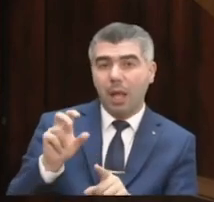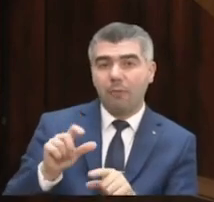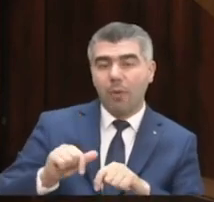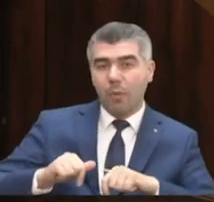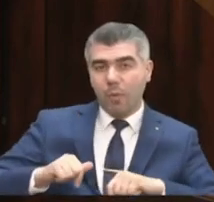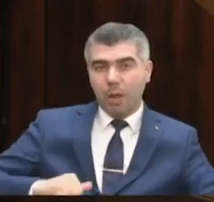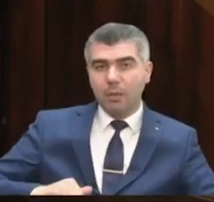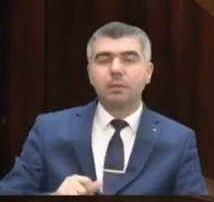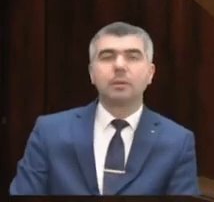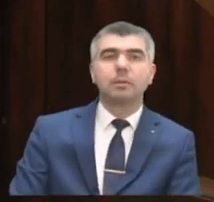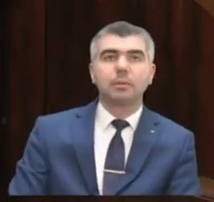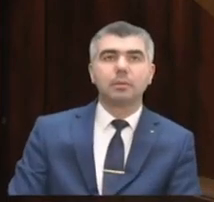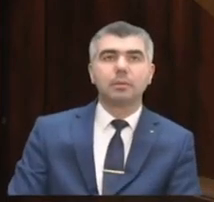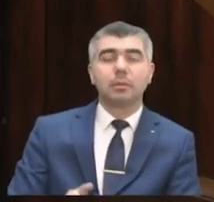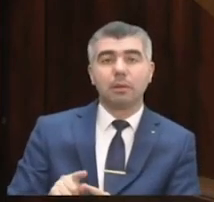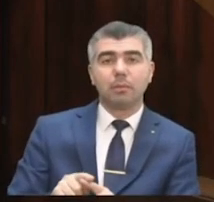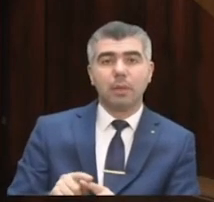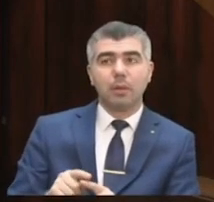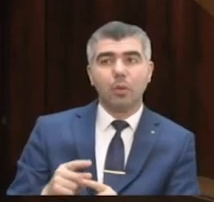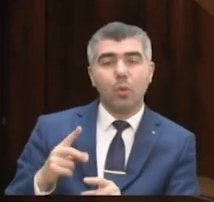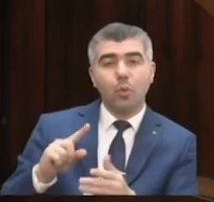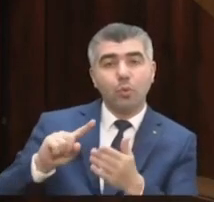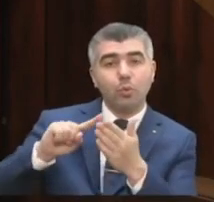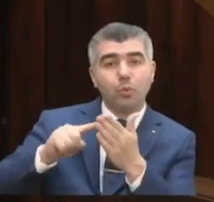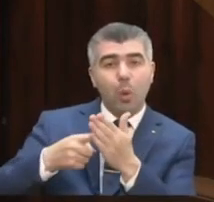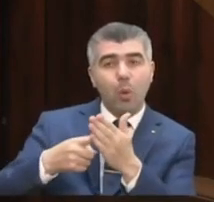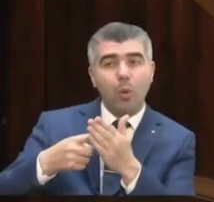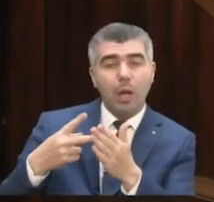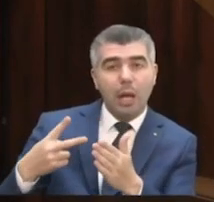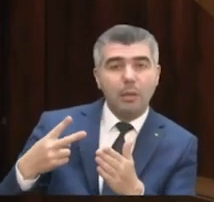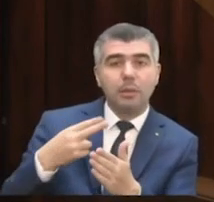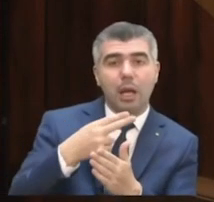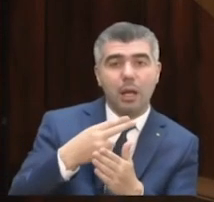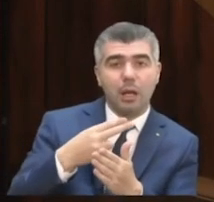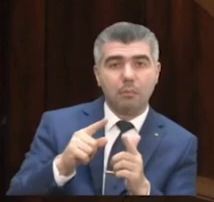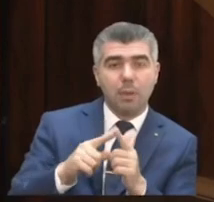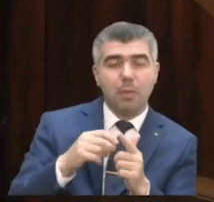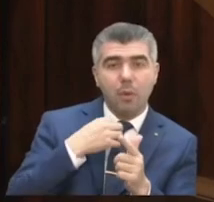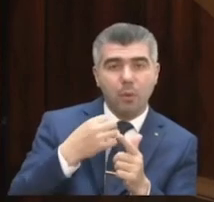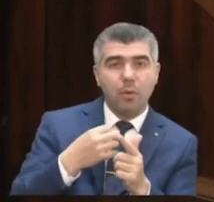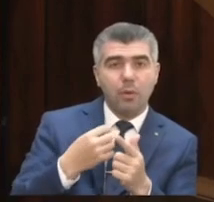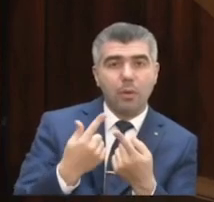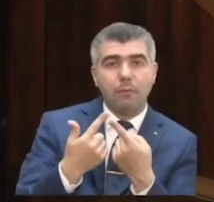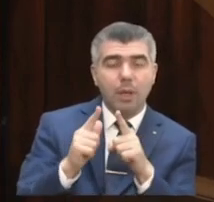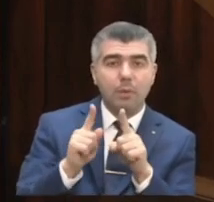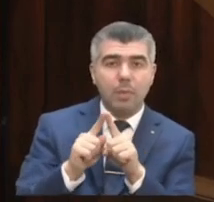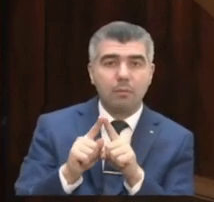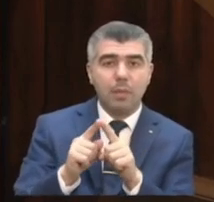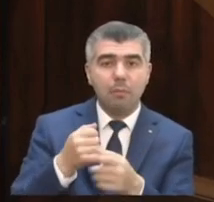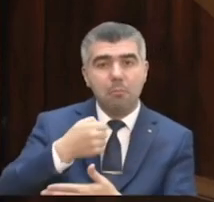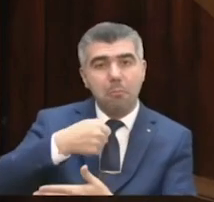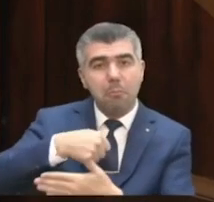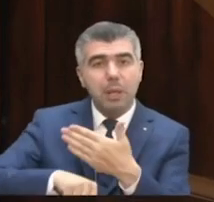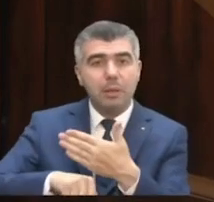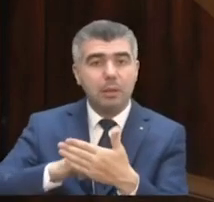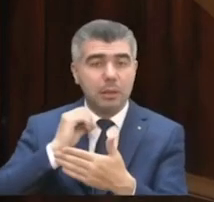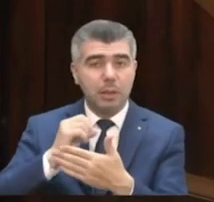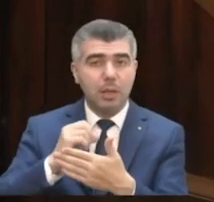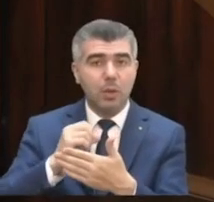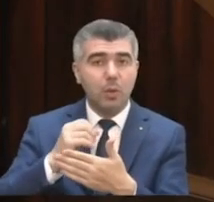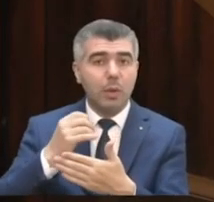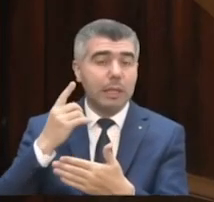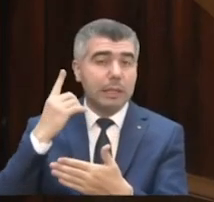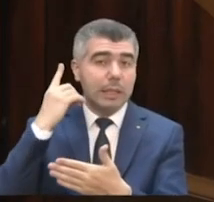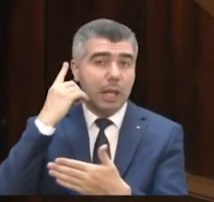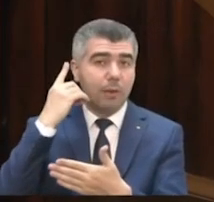الوزير باللي كتقطع الضوء بالليل، المولدات كيضطروا يكملوا عمليات الولاده بالبيل ديال الهواتف في